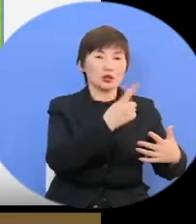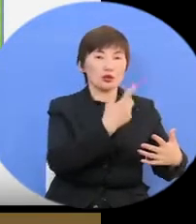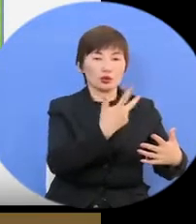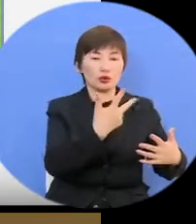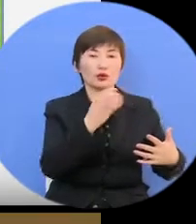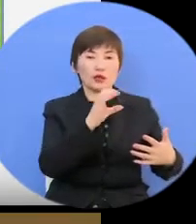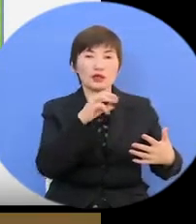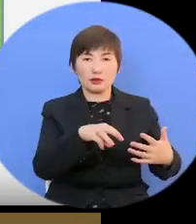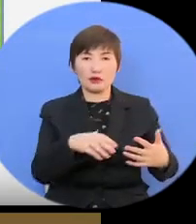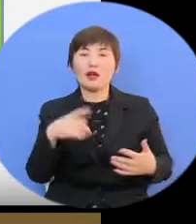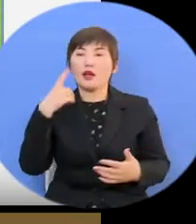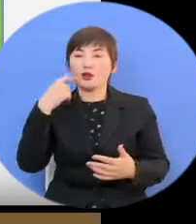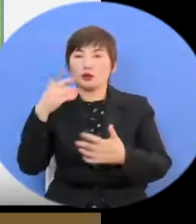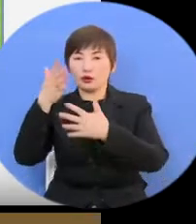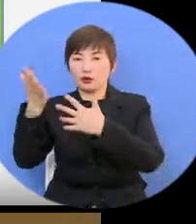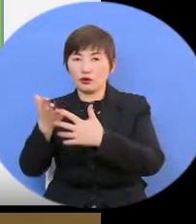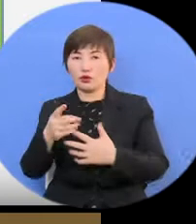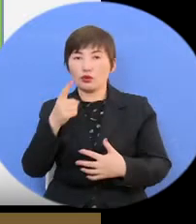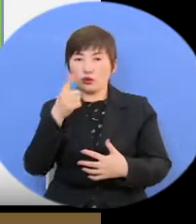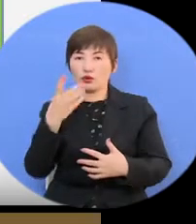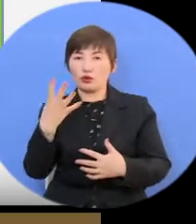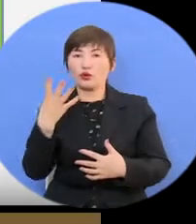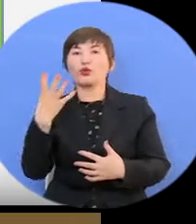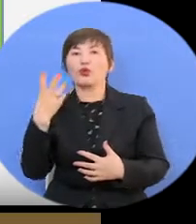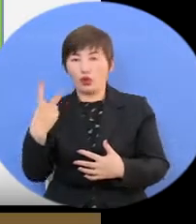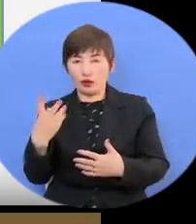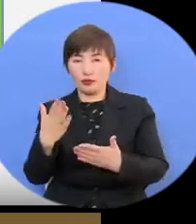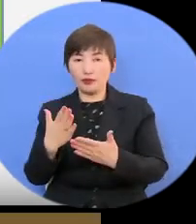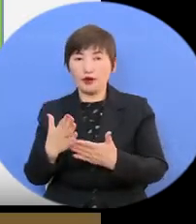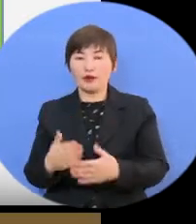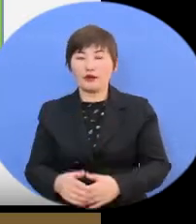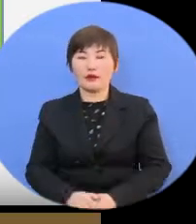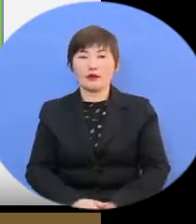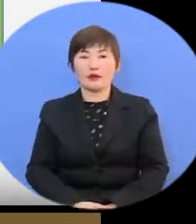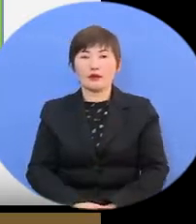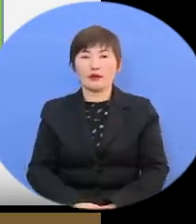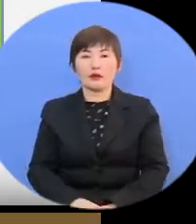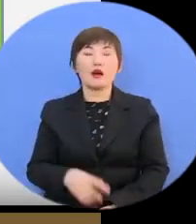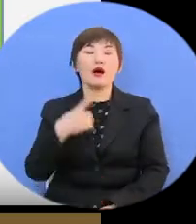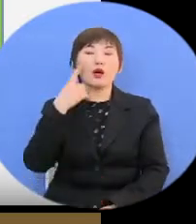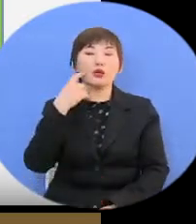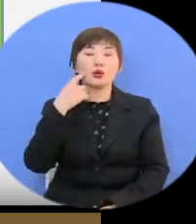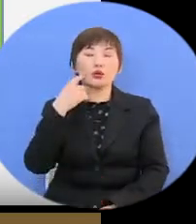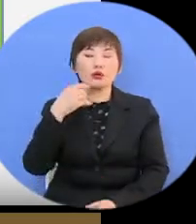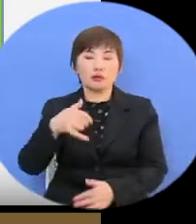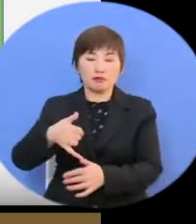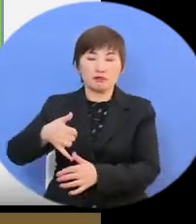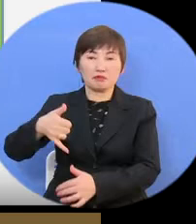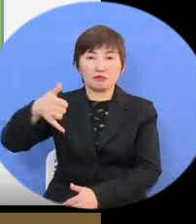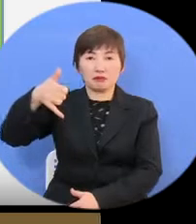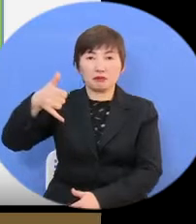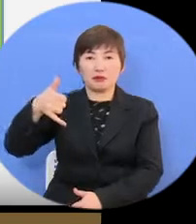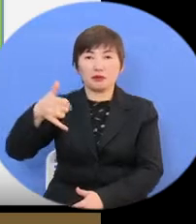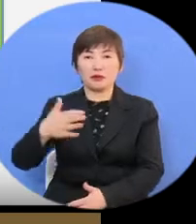см, охтын дундаж өндөр маань 142 см гэж гарсан байна. За эндээс харахад охтын дундаж өндөр маань хүүхдүүдийн дундаж